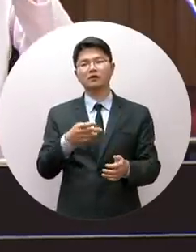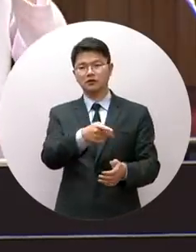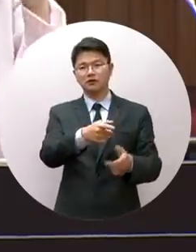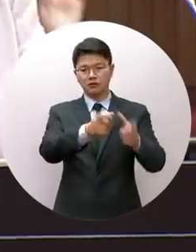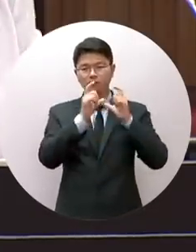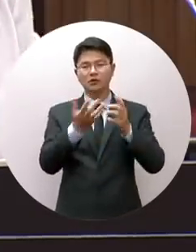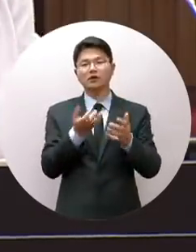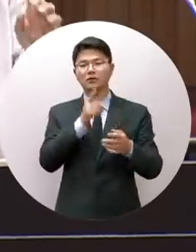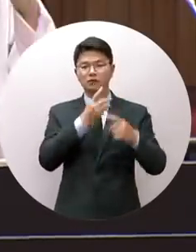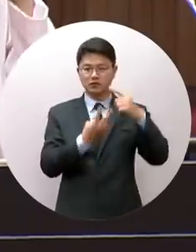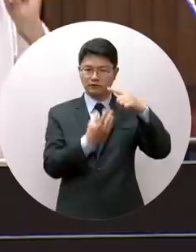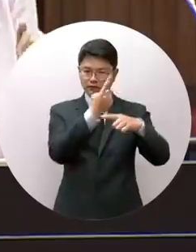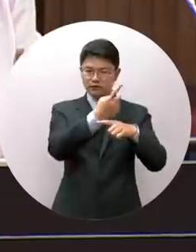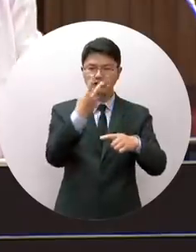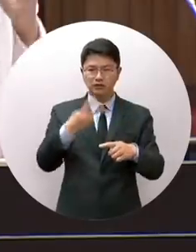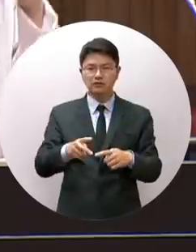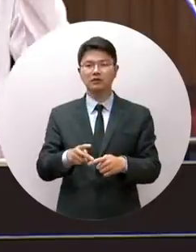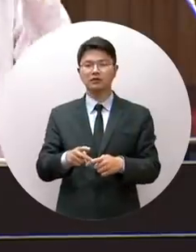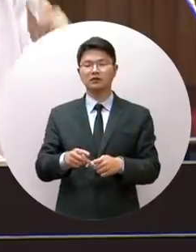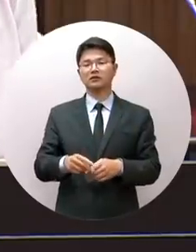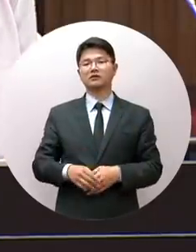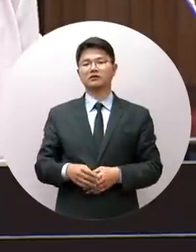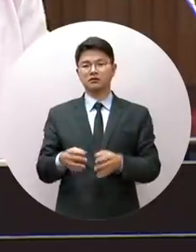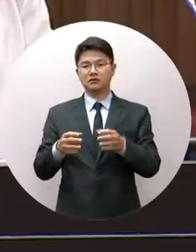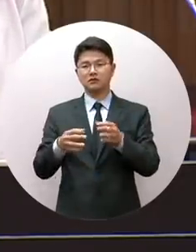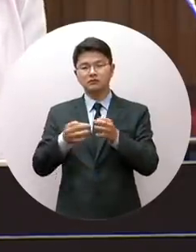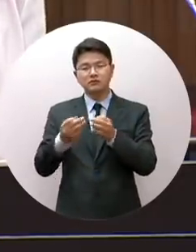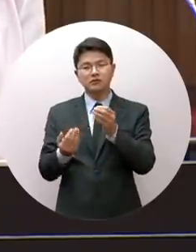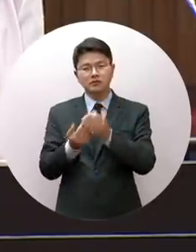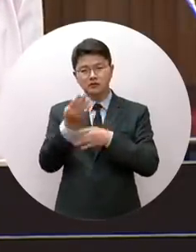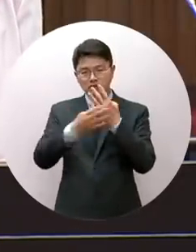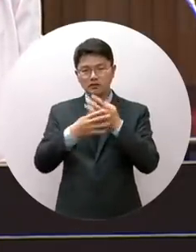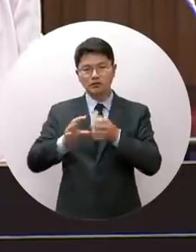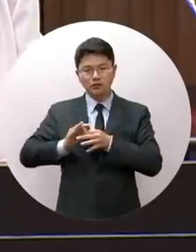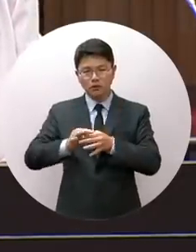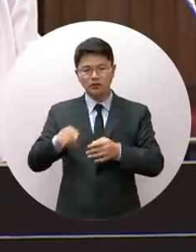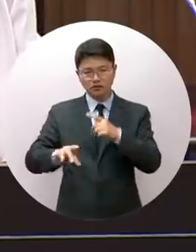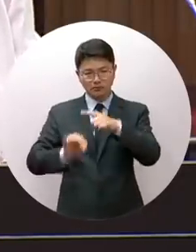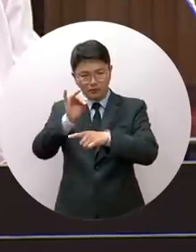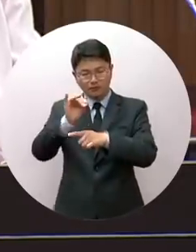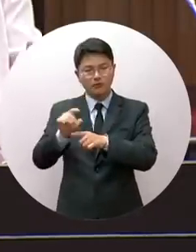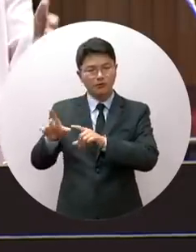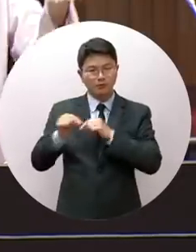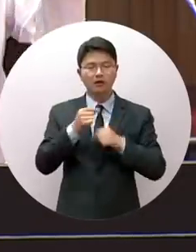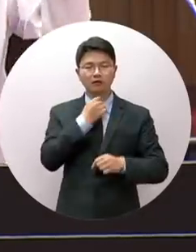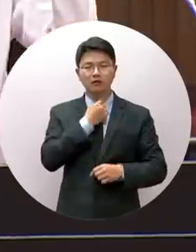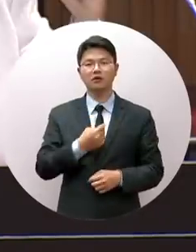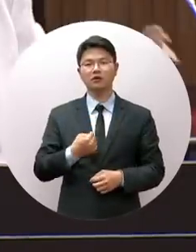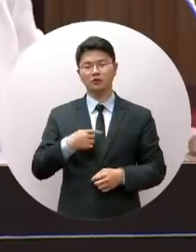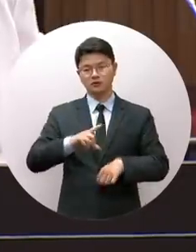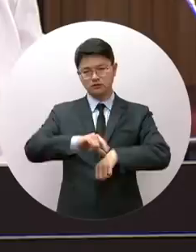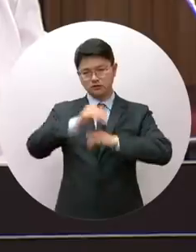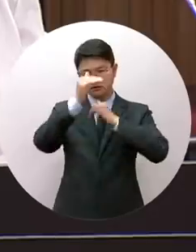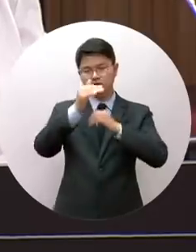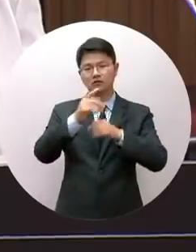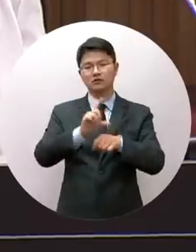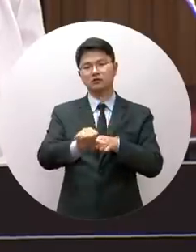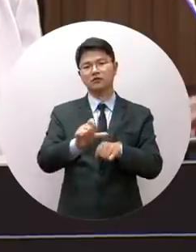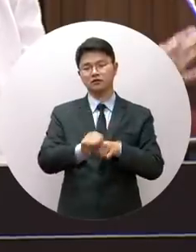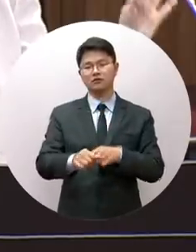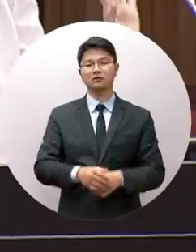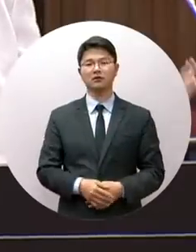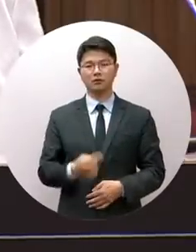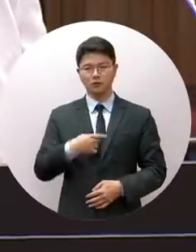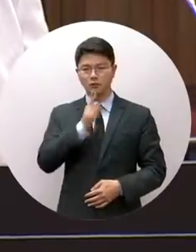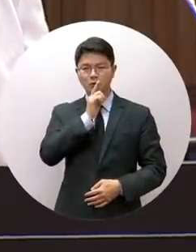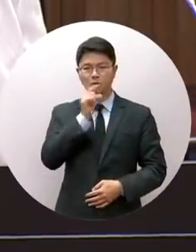跟你这个产业关联要百分之百做到，还有一样，时间很宝贵，我们只有十五分钟哈，我们已经牺牲了十五分钟，所以我一